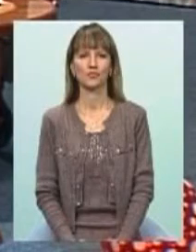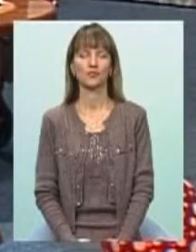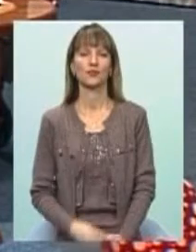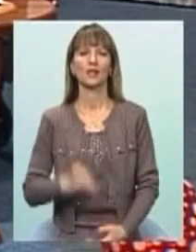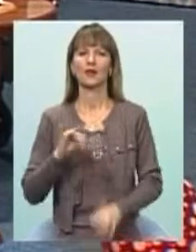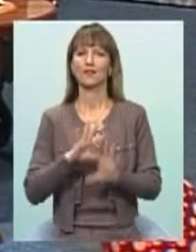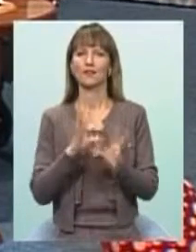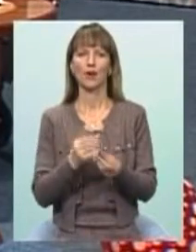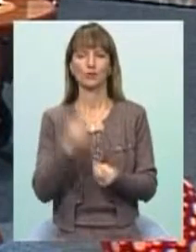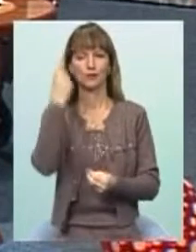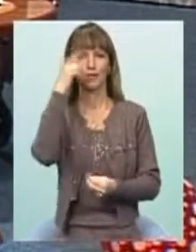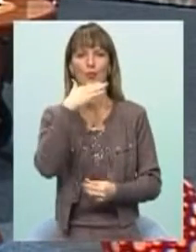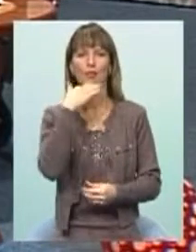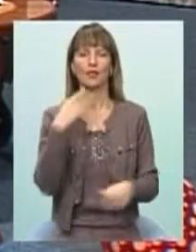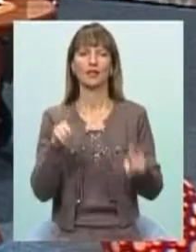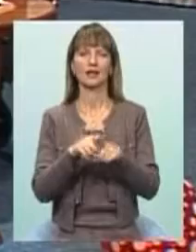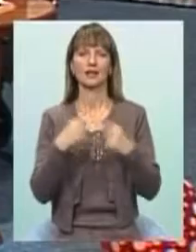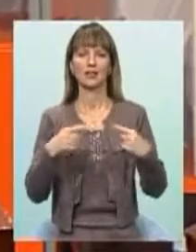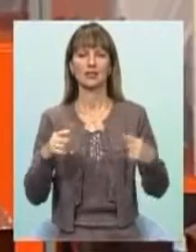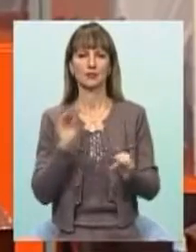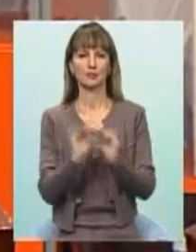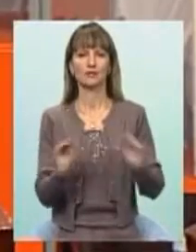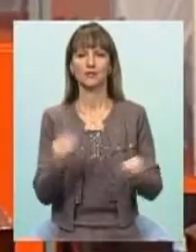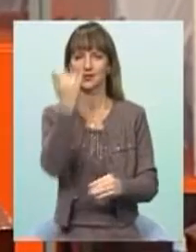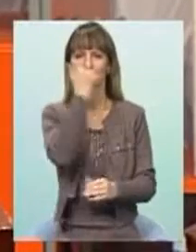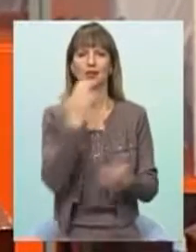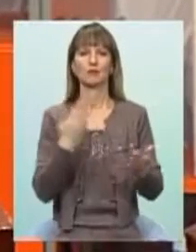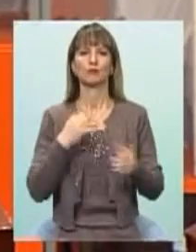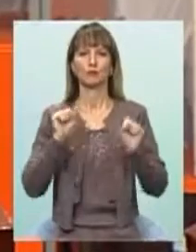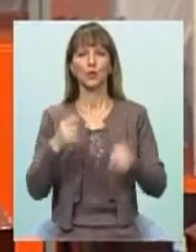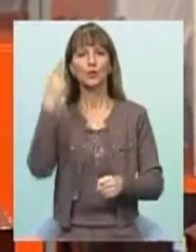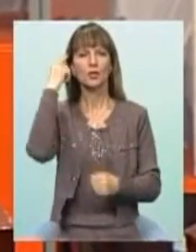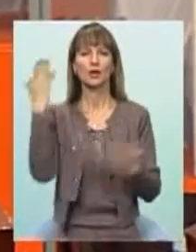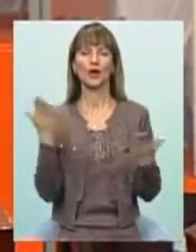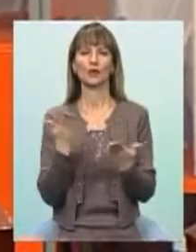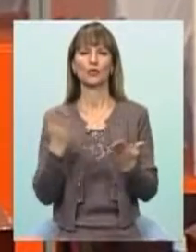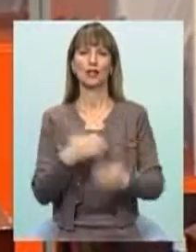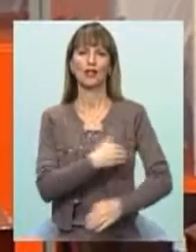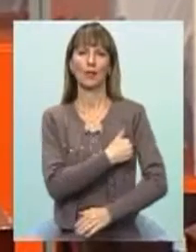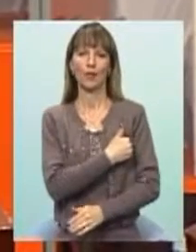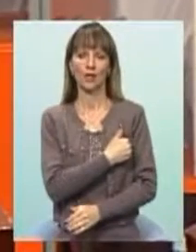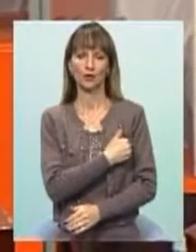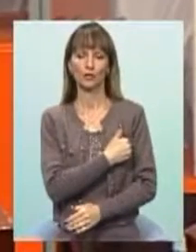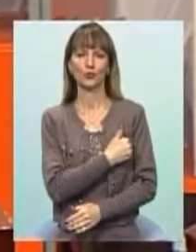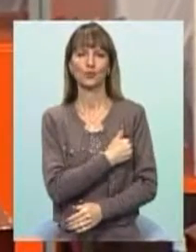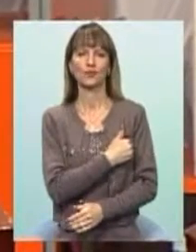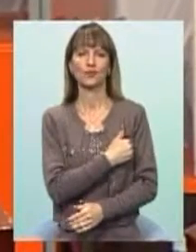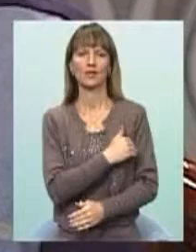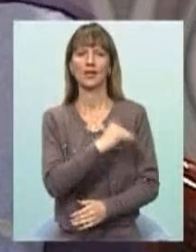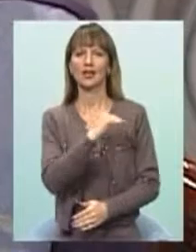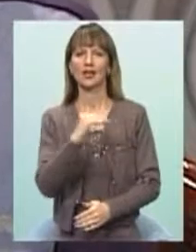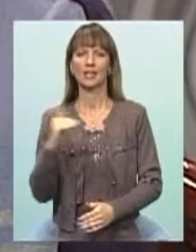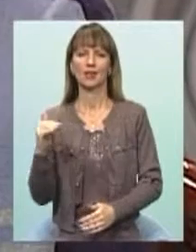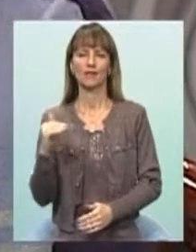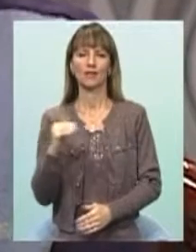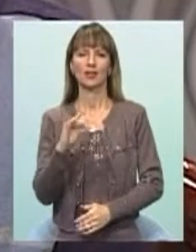Ну і взагалі вигадали дуже багато таких різних приладів, завдяки яким ми можемо дізнатися якусь певну температуру, рівень